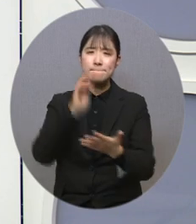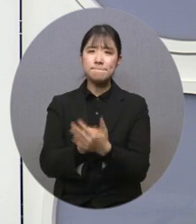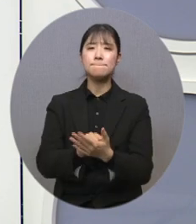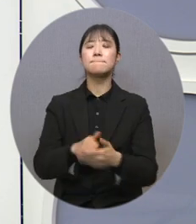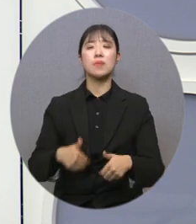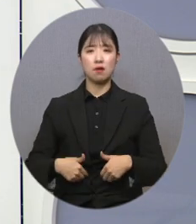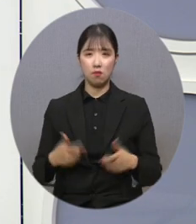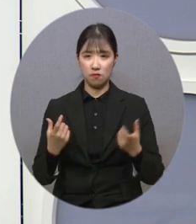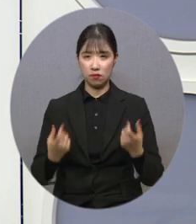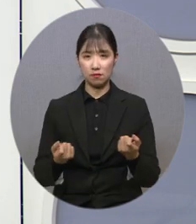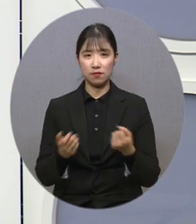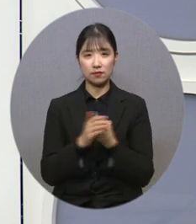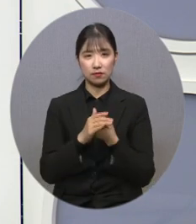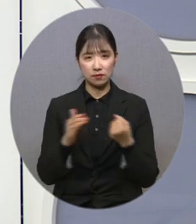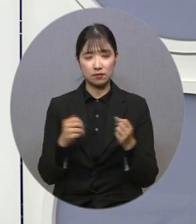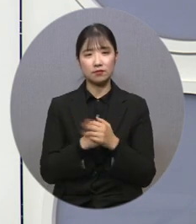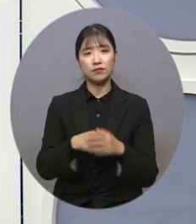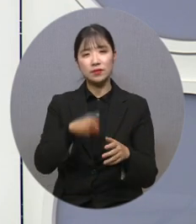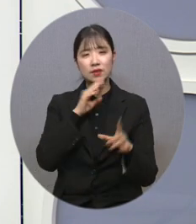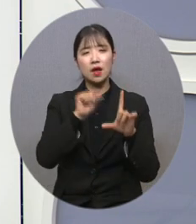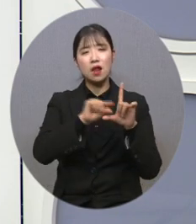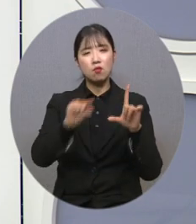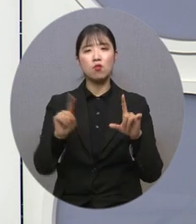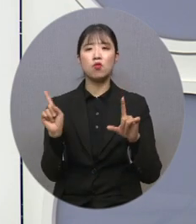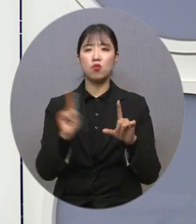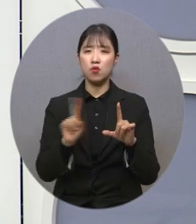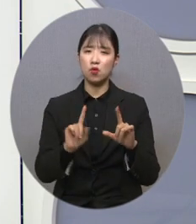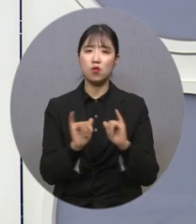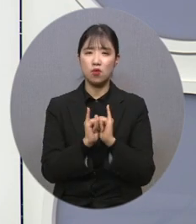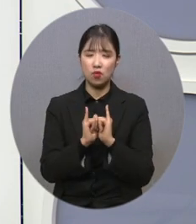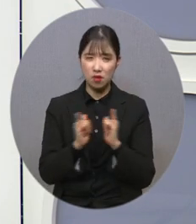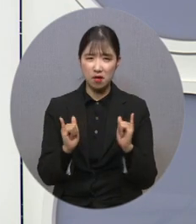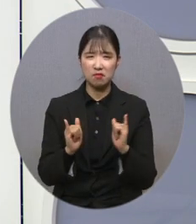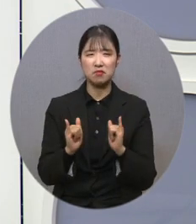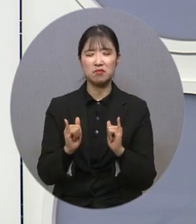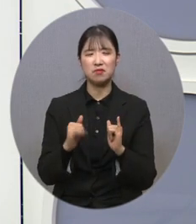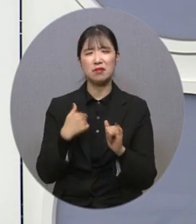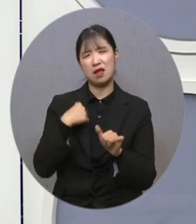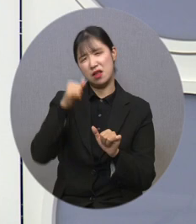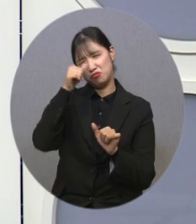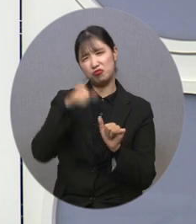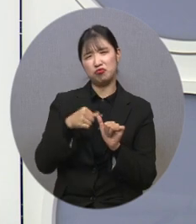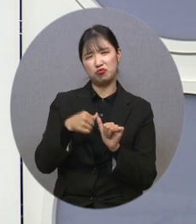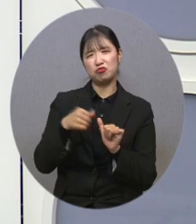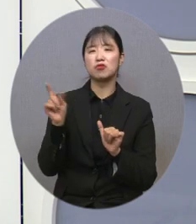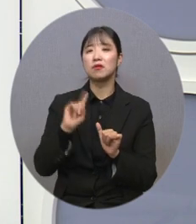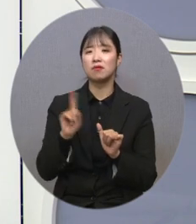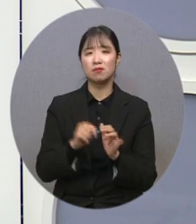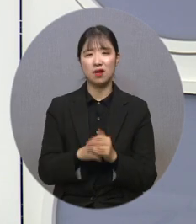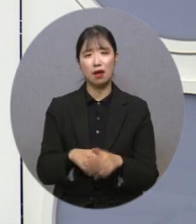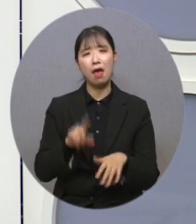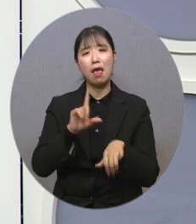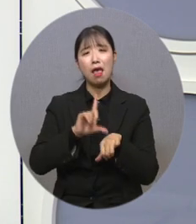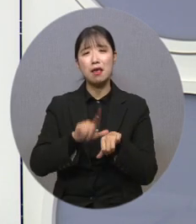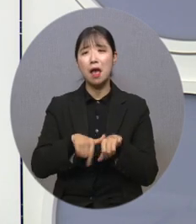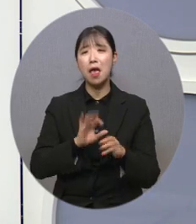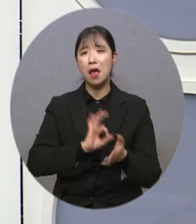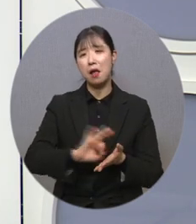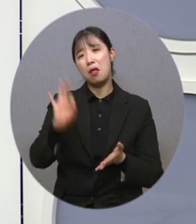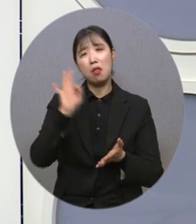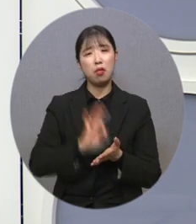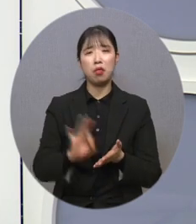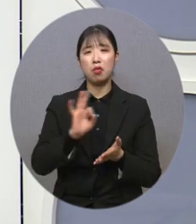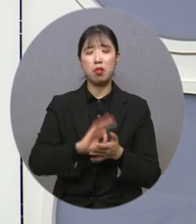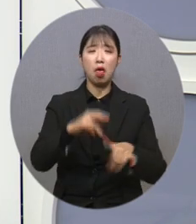합니다. 그래서 사실은 일부 어떤 분들은 저한테 충고하기를 그렇게 시간 낭비하면서